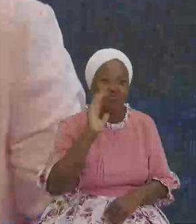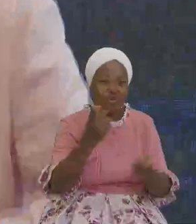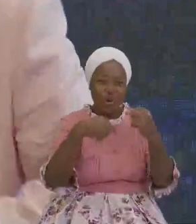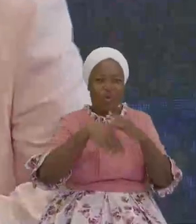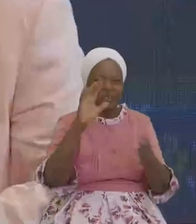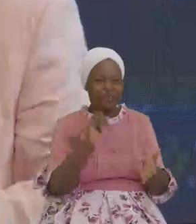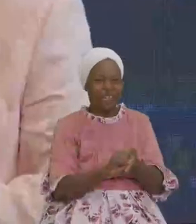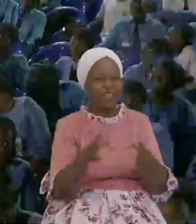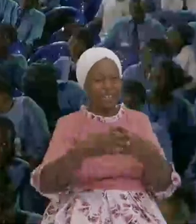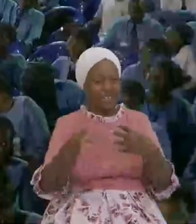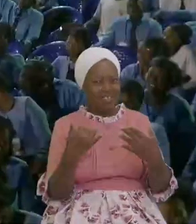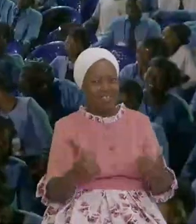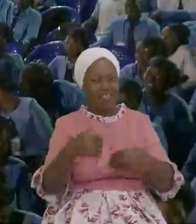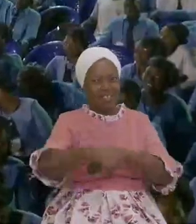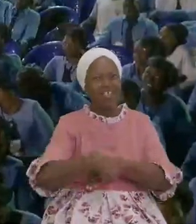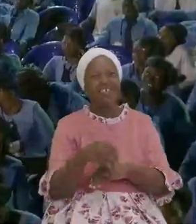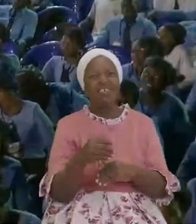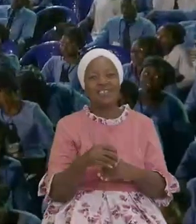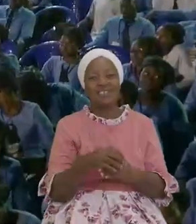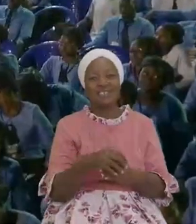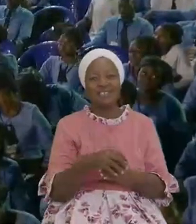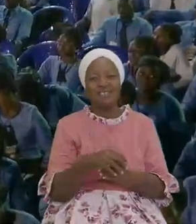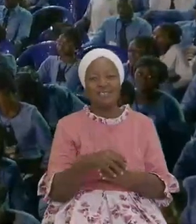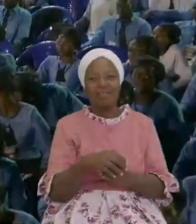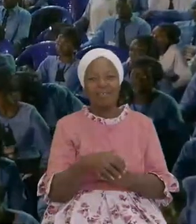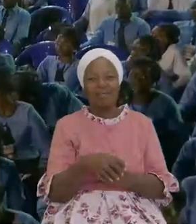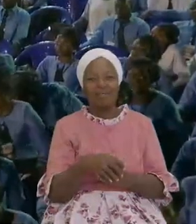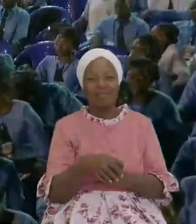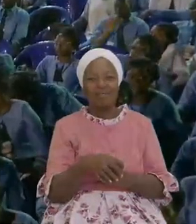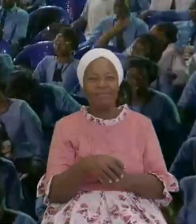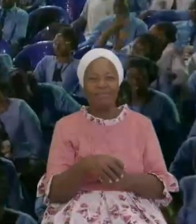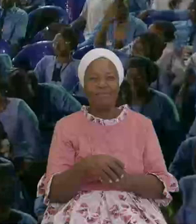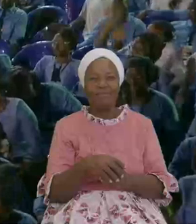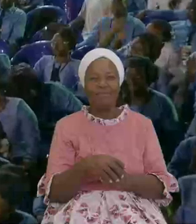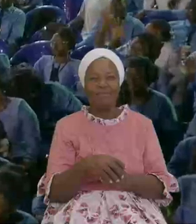Je dis, toi, tu vas sortir de cette cage ce soir.